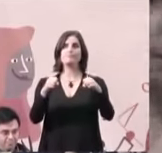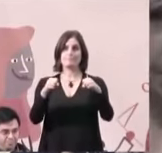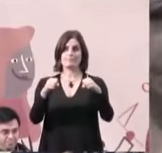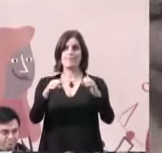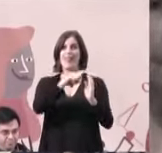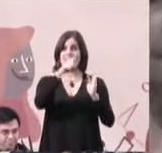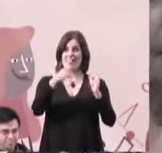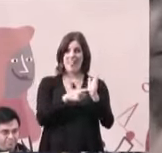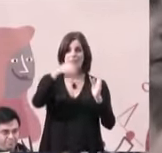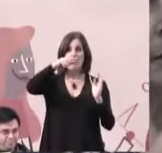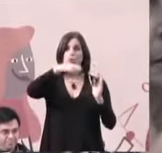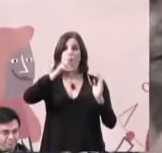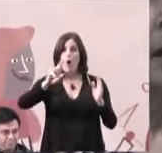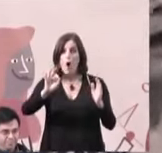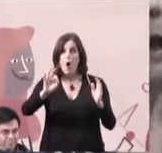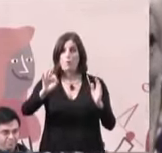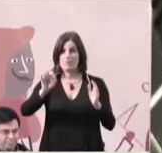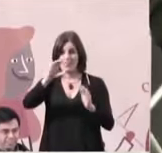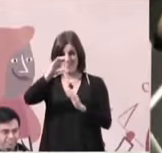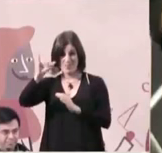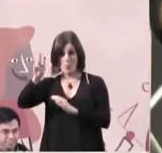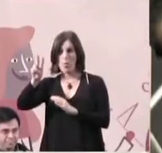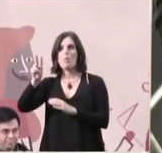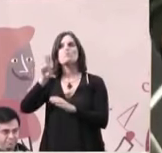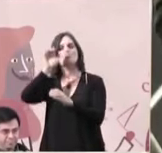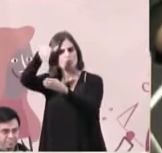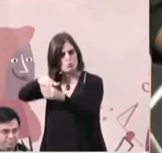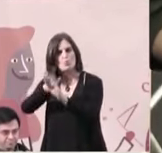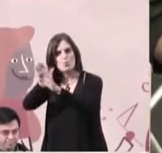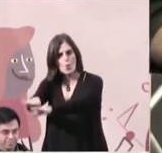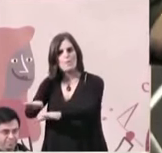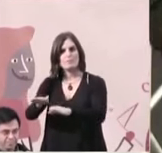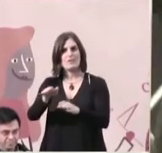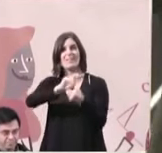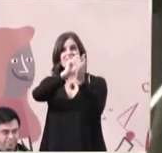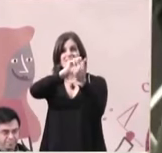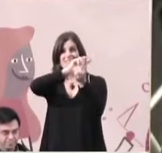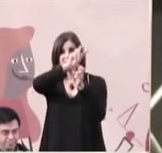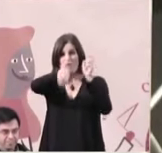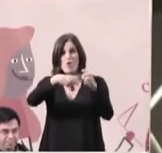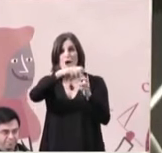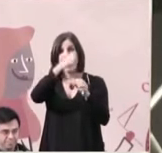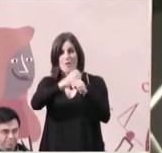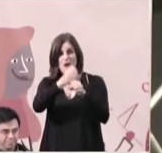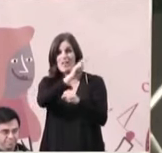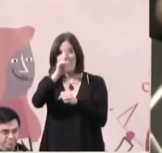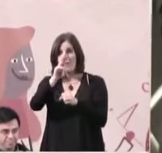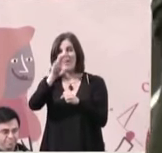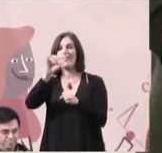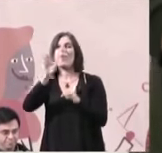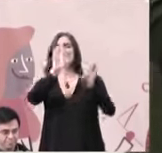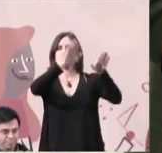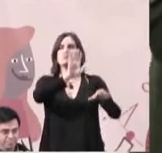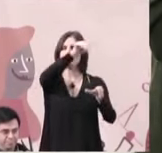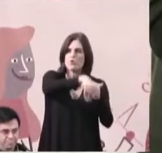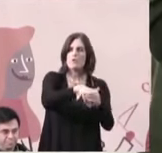La llei Montoro la va votar Convergència, recordem-ho. La reforma laboral del PP també la va votar Convergència. Així que en